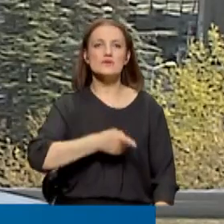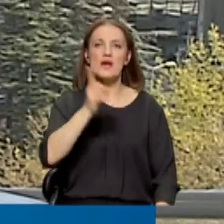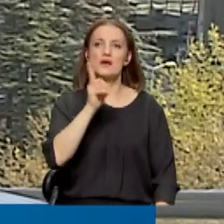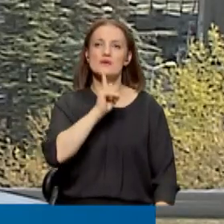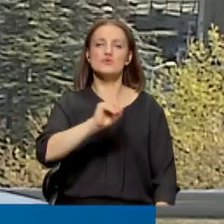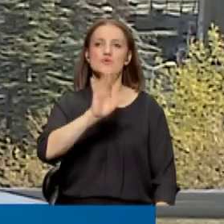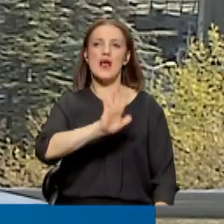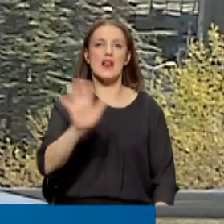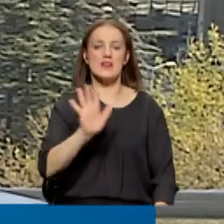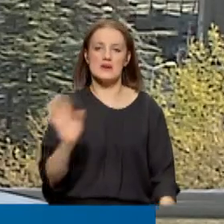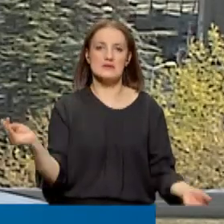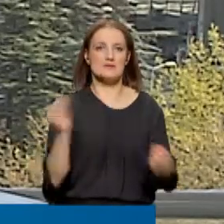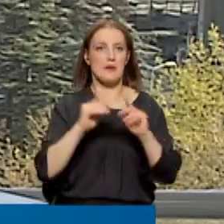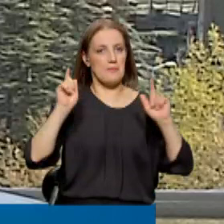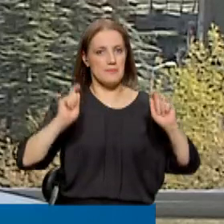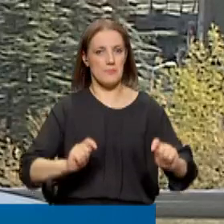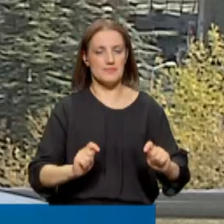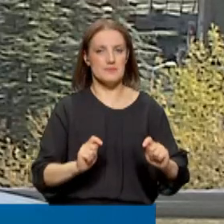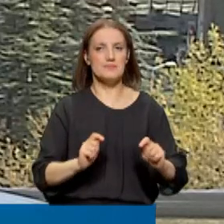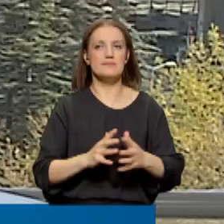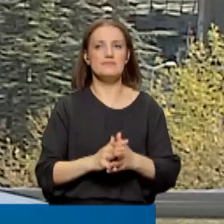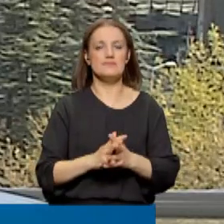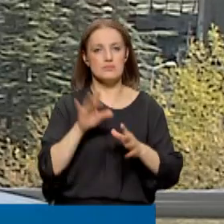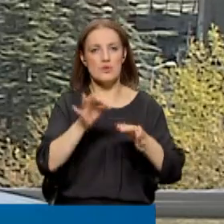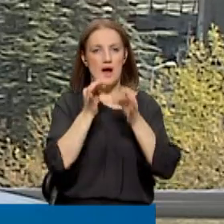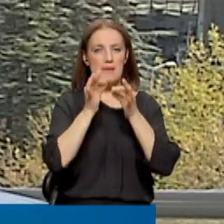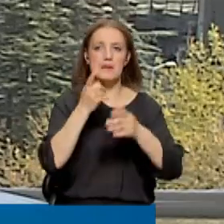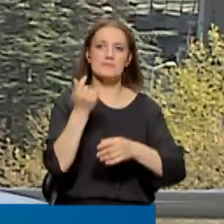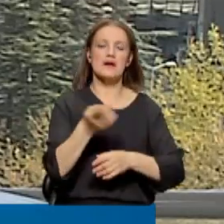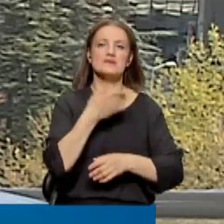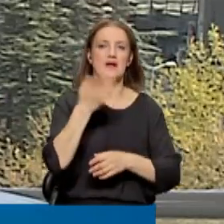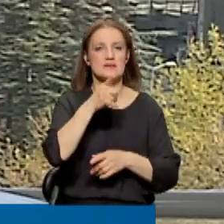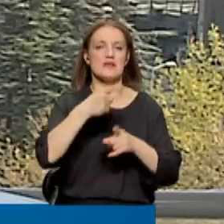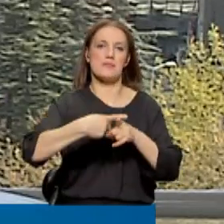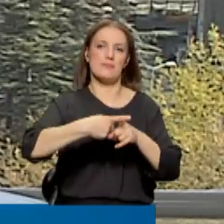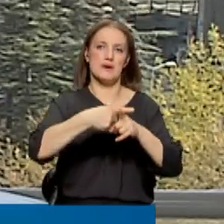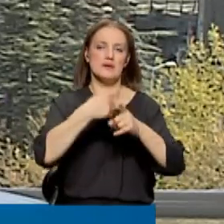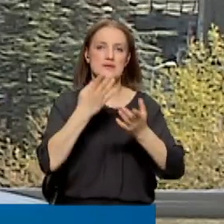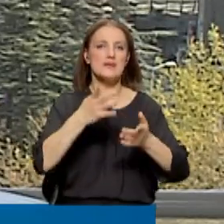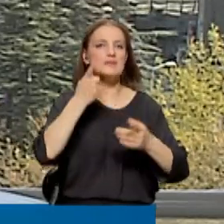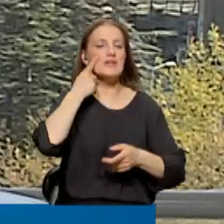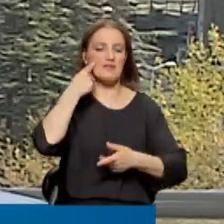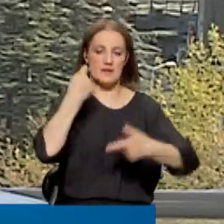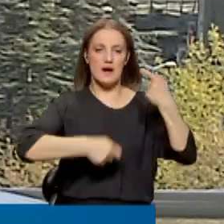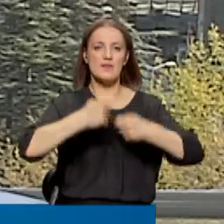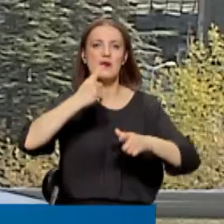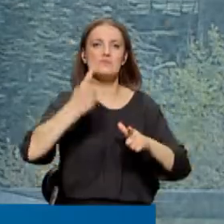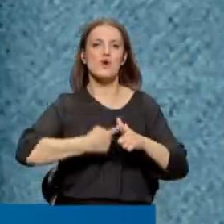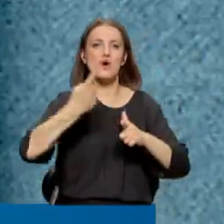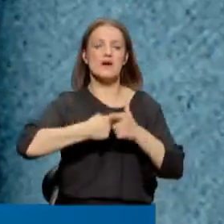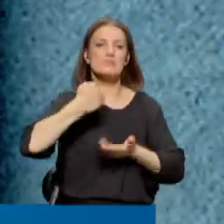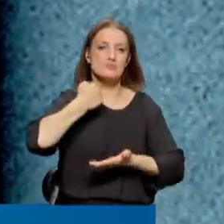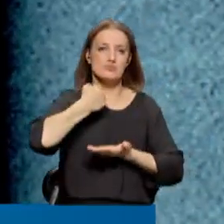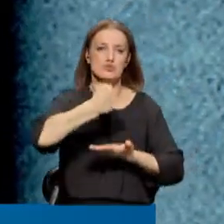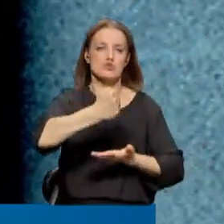%150 seviyesinde bir zam geldi. Bunun haberini birazdan yine sizlerle paylaşacağız. Devlet garantili projeler